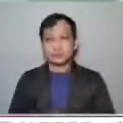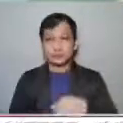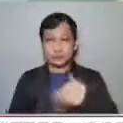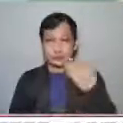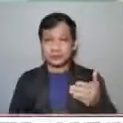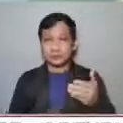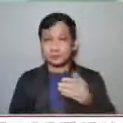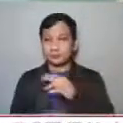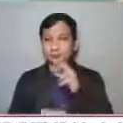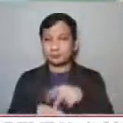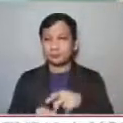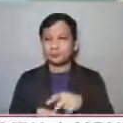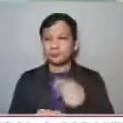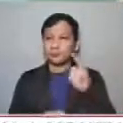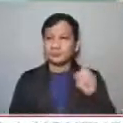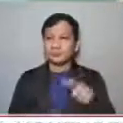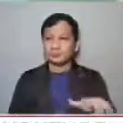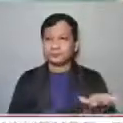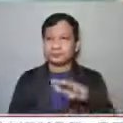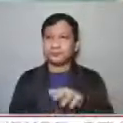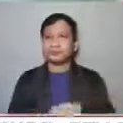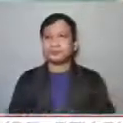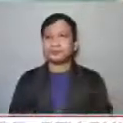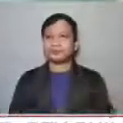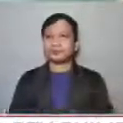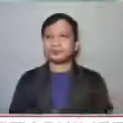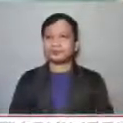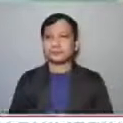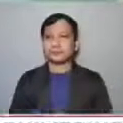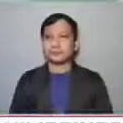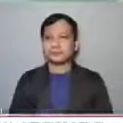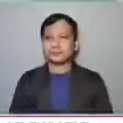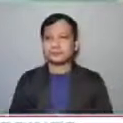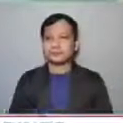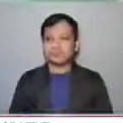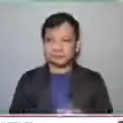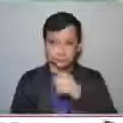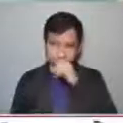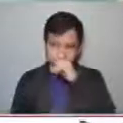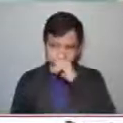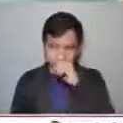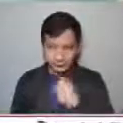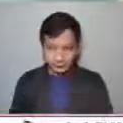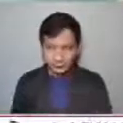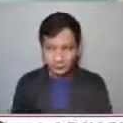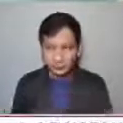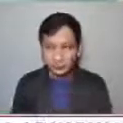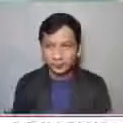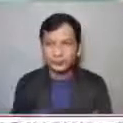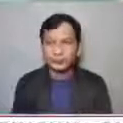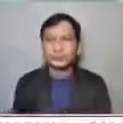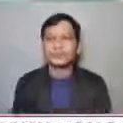Pardilla, maghahatid ng detalye live. Rise and shine, Clay!